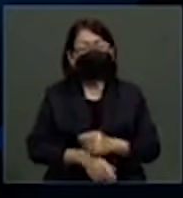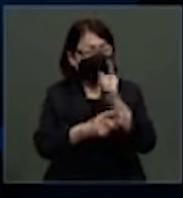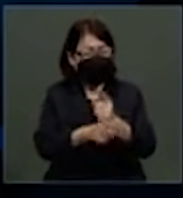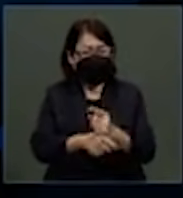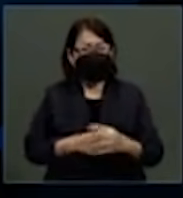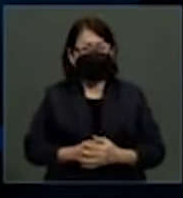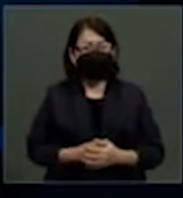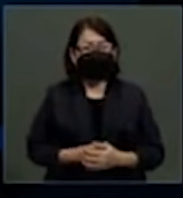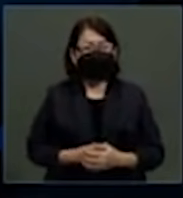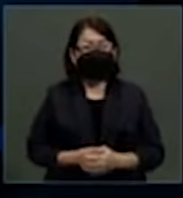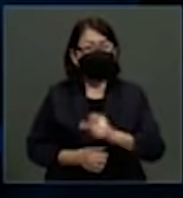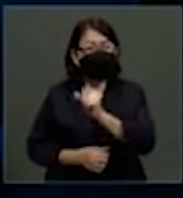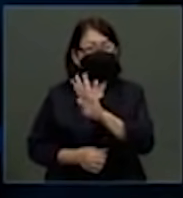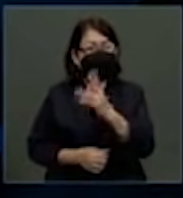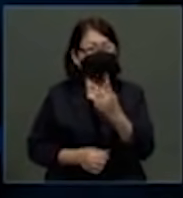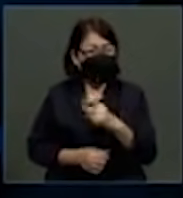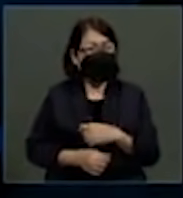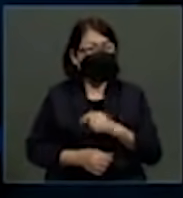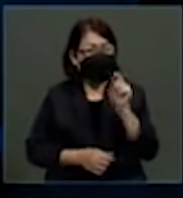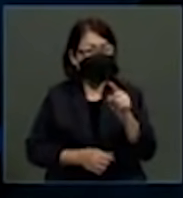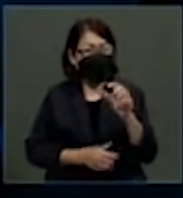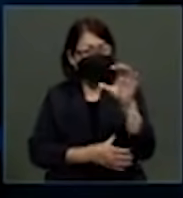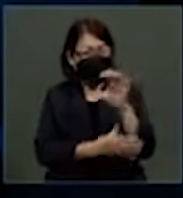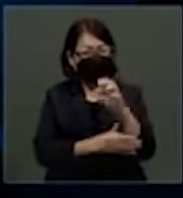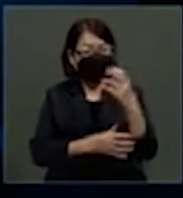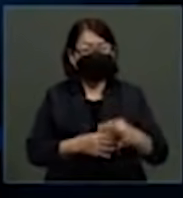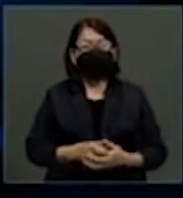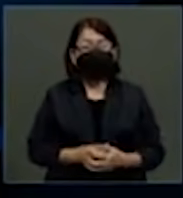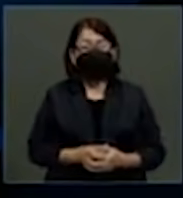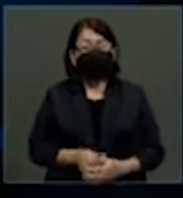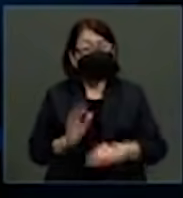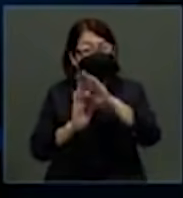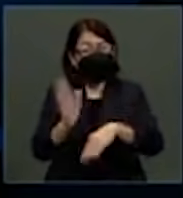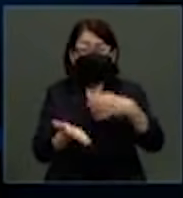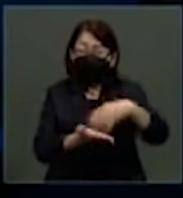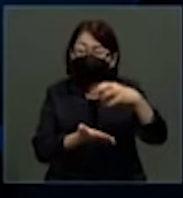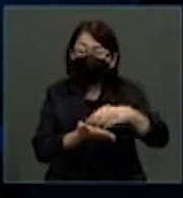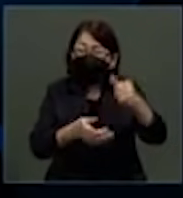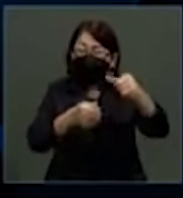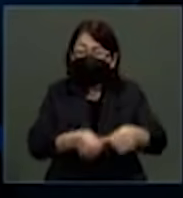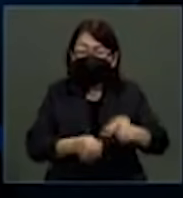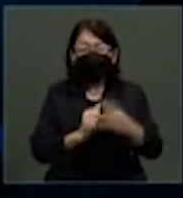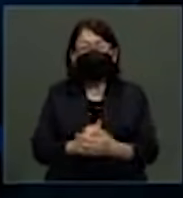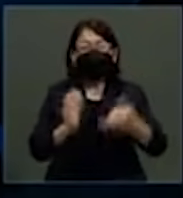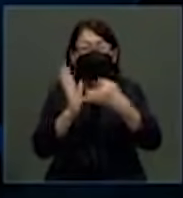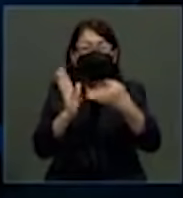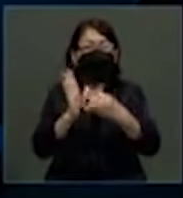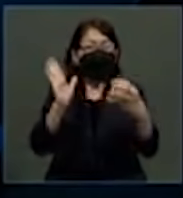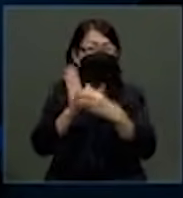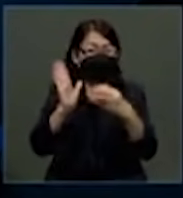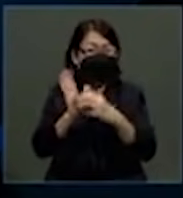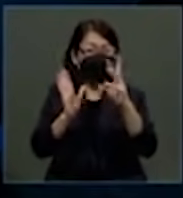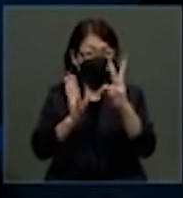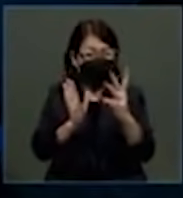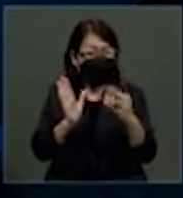านี้โดยวิธีทางอิเล็กทรอนิกส์ทั้งนี้ให้เป็นไปตามแนวทางปฏิบัติที่ทางสปกสปคกำหนด